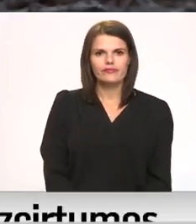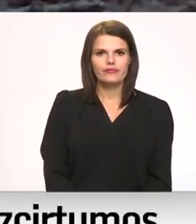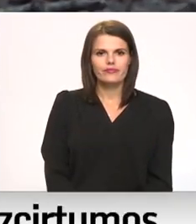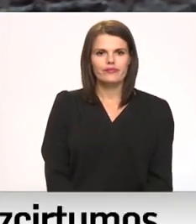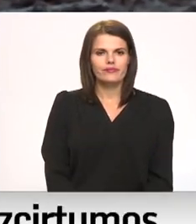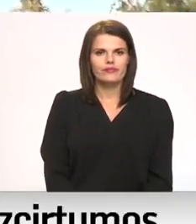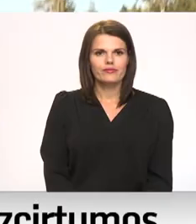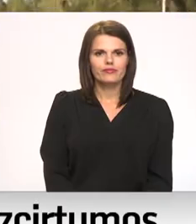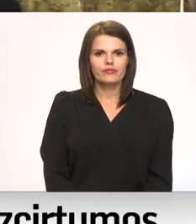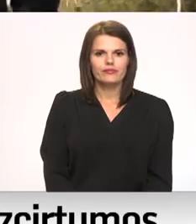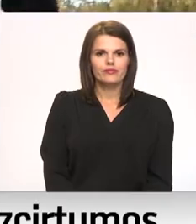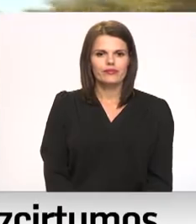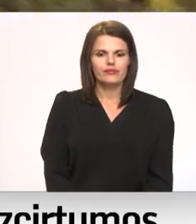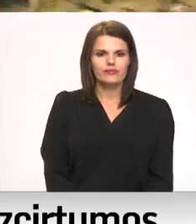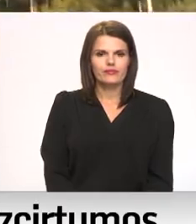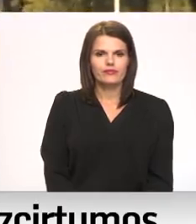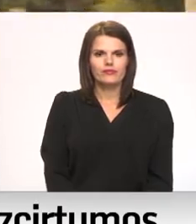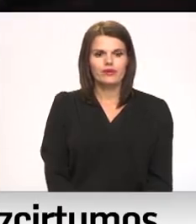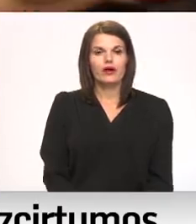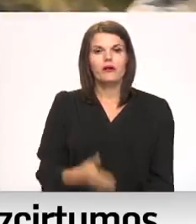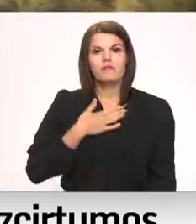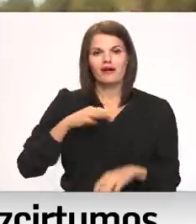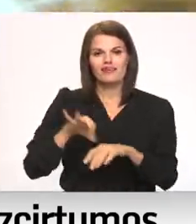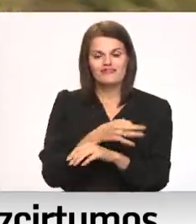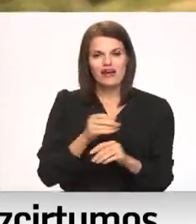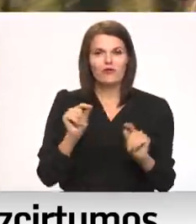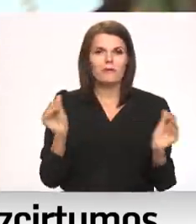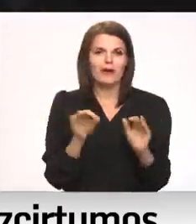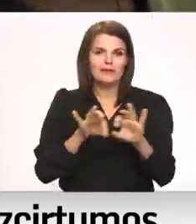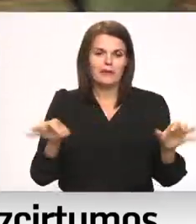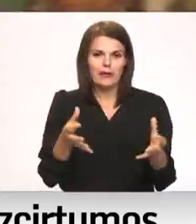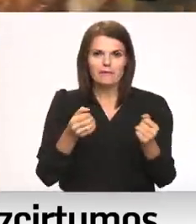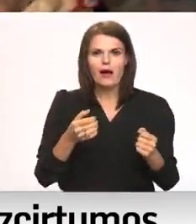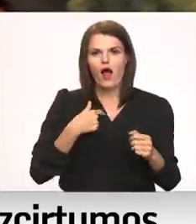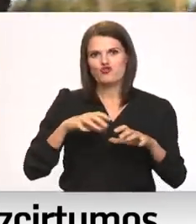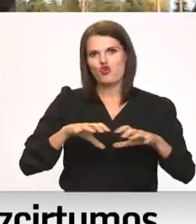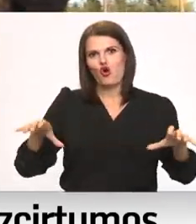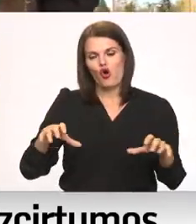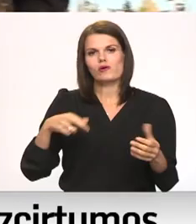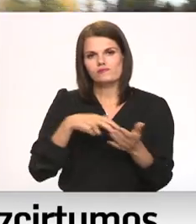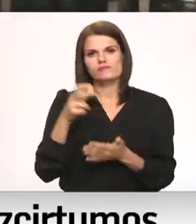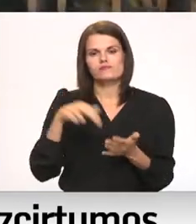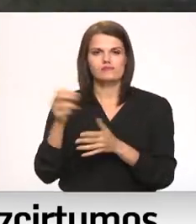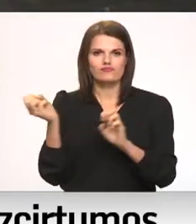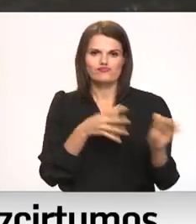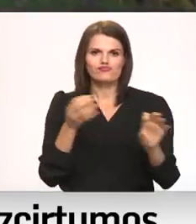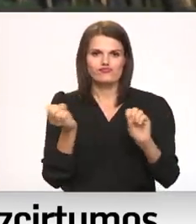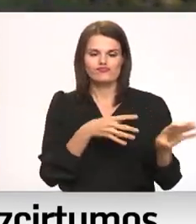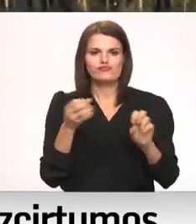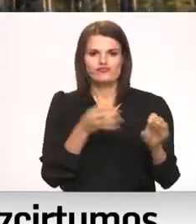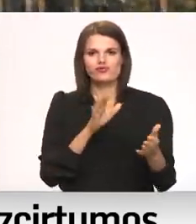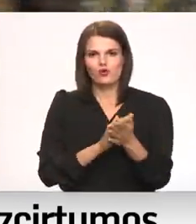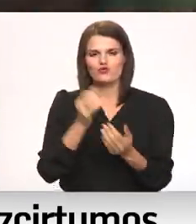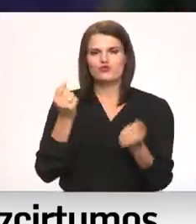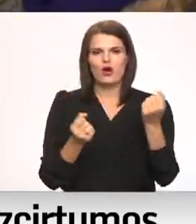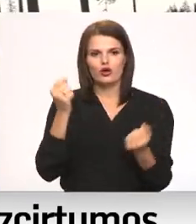Es atkārtu mazāk. Lielas kundze paņem mazākus, es paņem lielākus. Divas, trīs un ej uz mašīnu. Nāk,